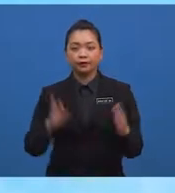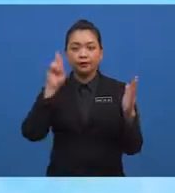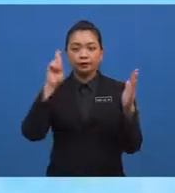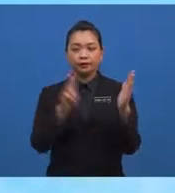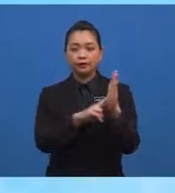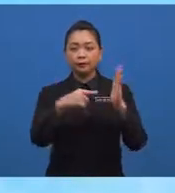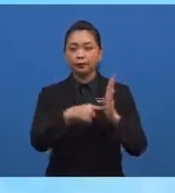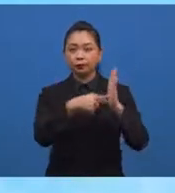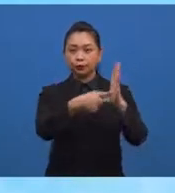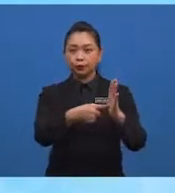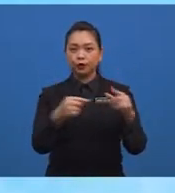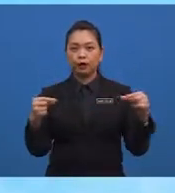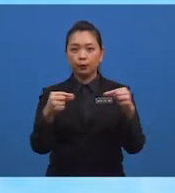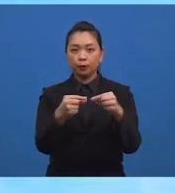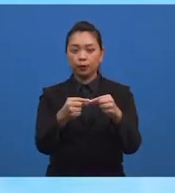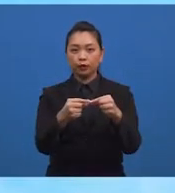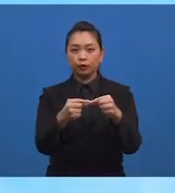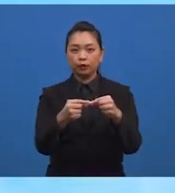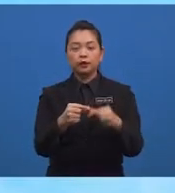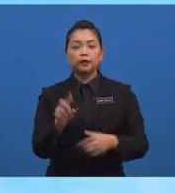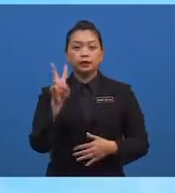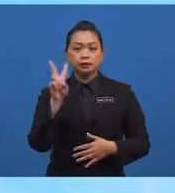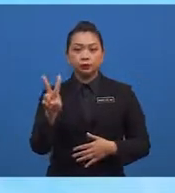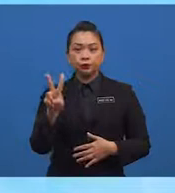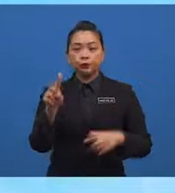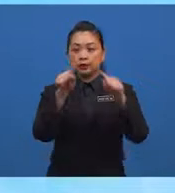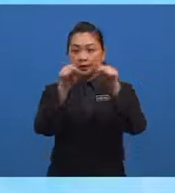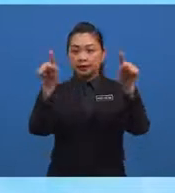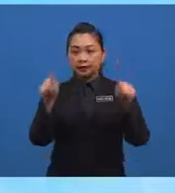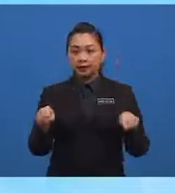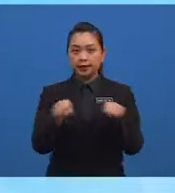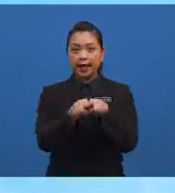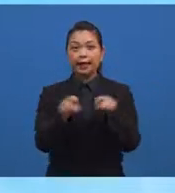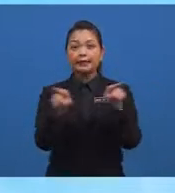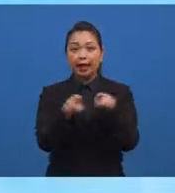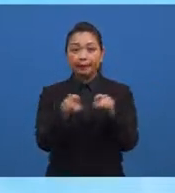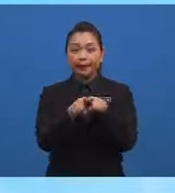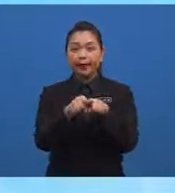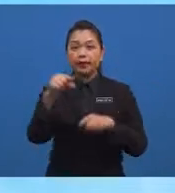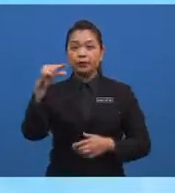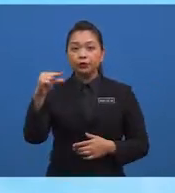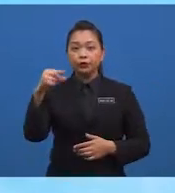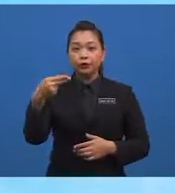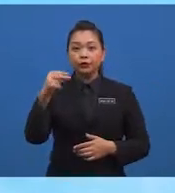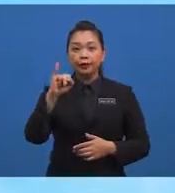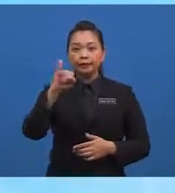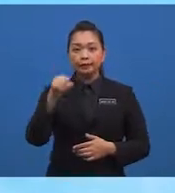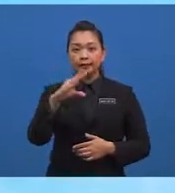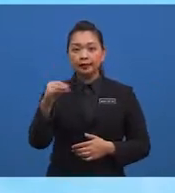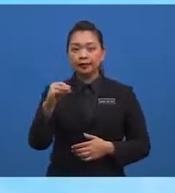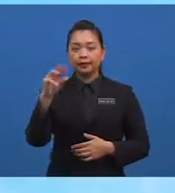Rajah menunjukkan gabungan dua segi empat sama GHIJ